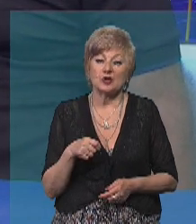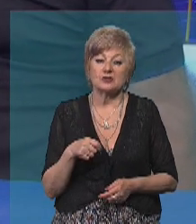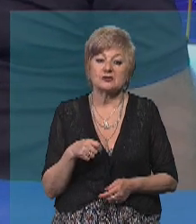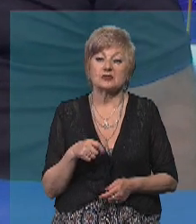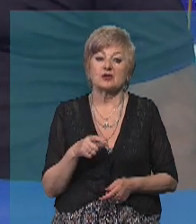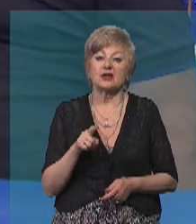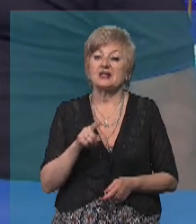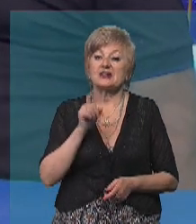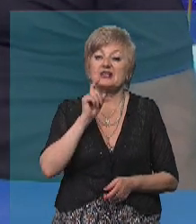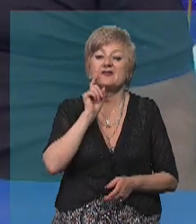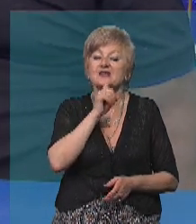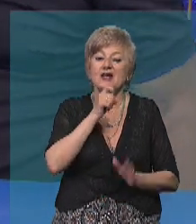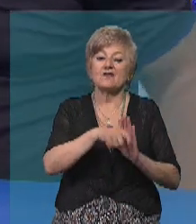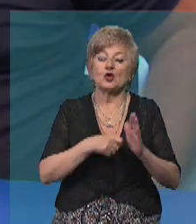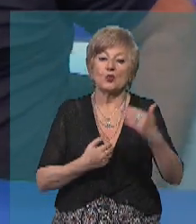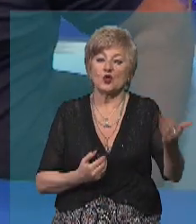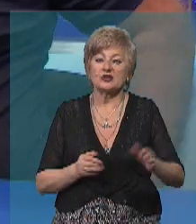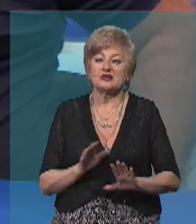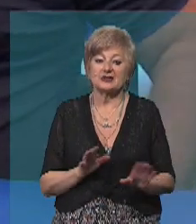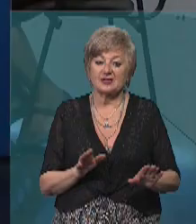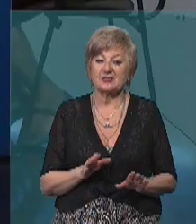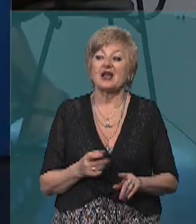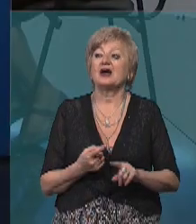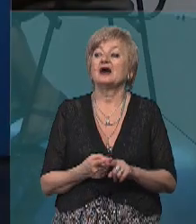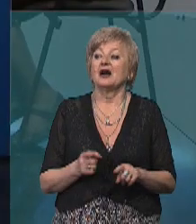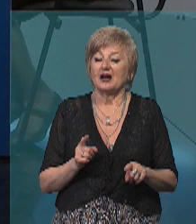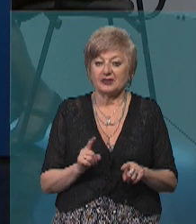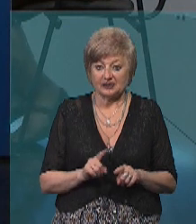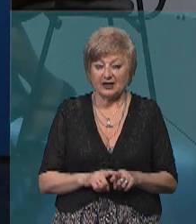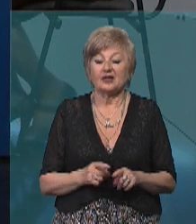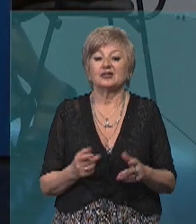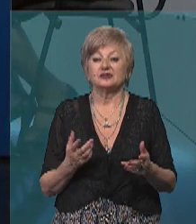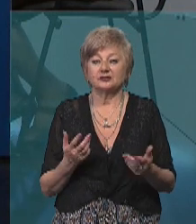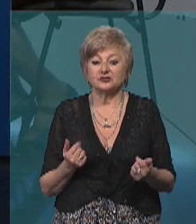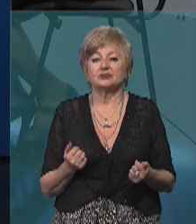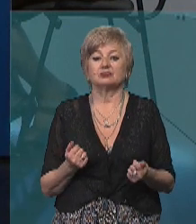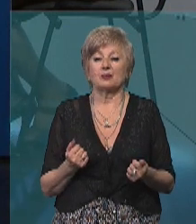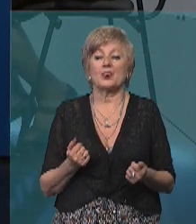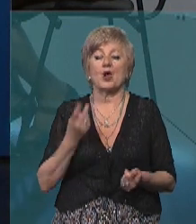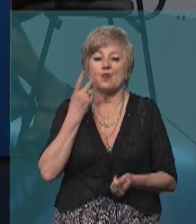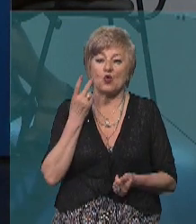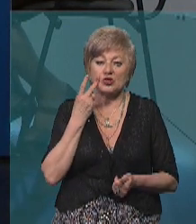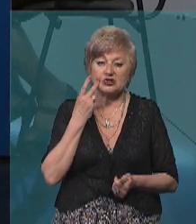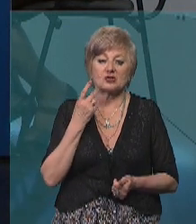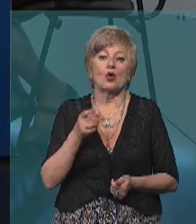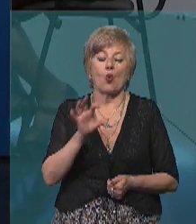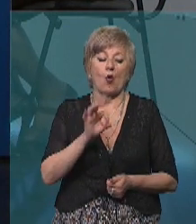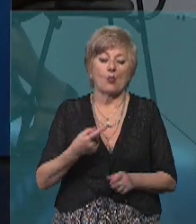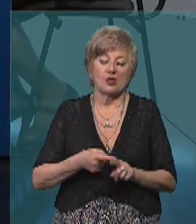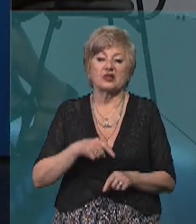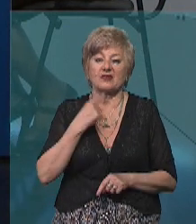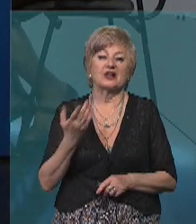в Северодонецьку. Тобто все в певній мірі вотчина. Да, і вони постійно про це тараторять, що